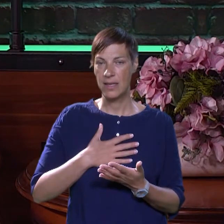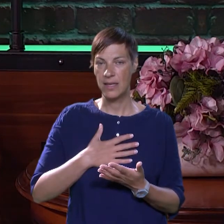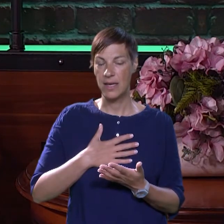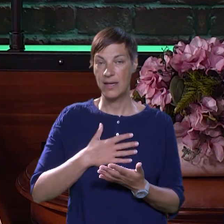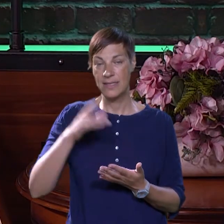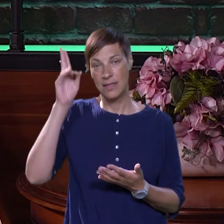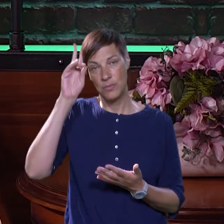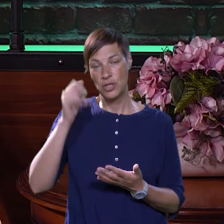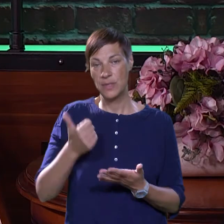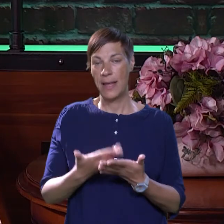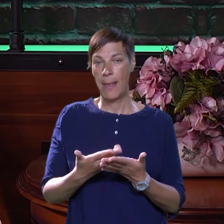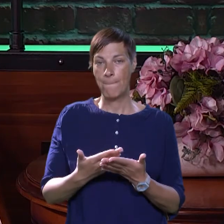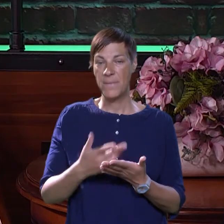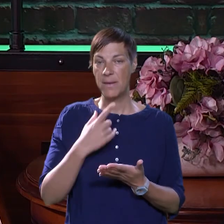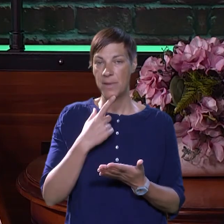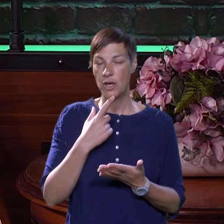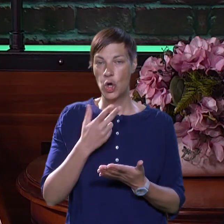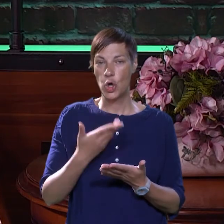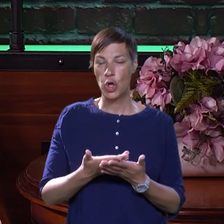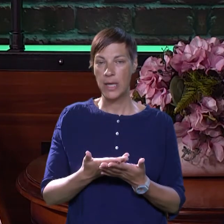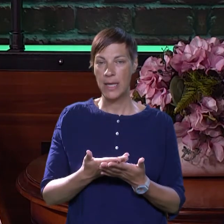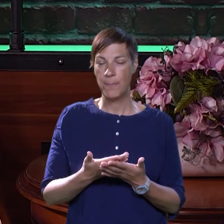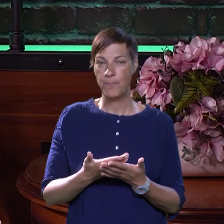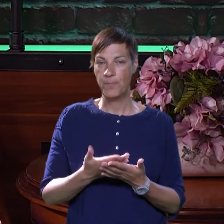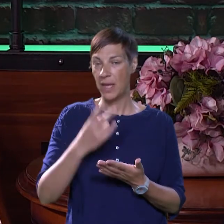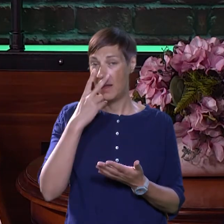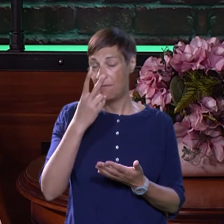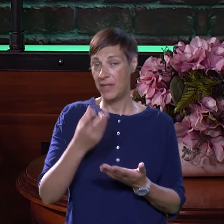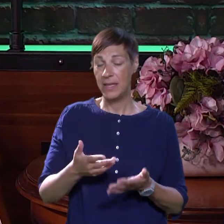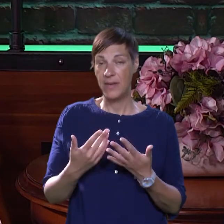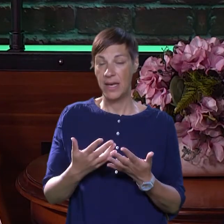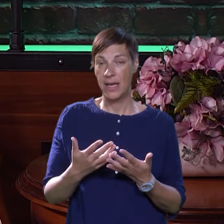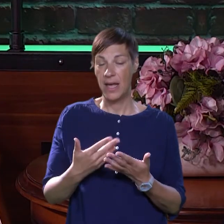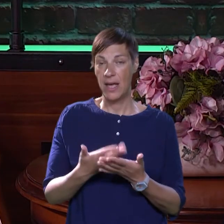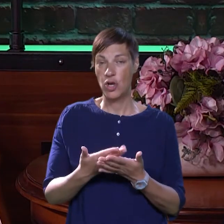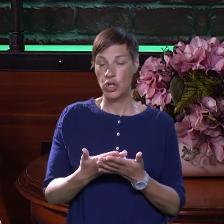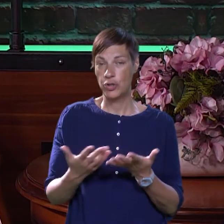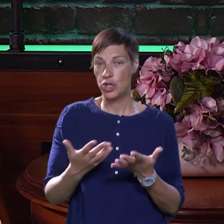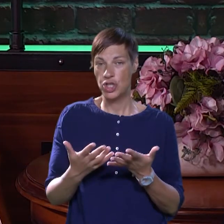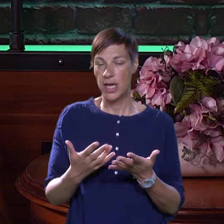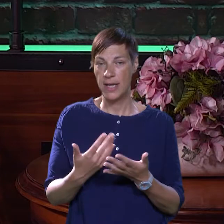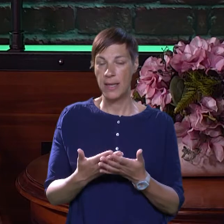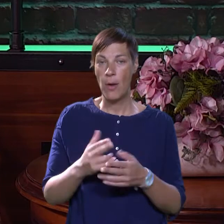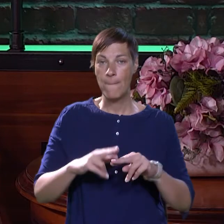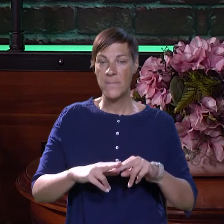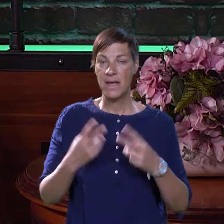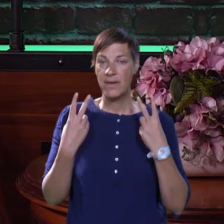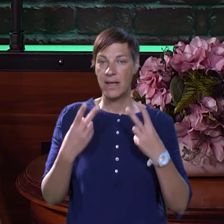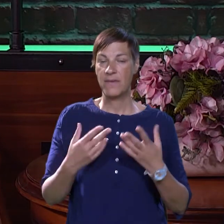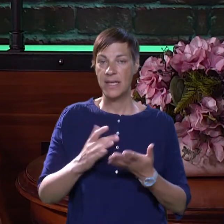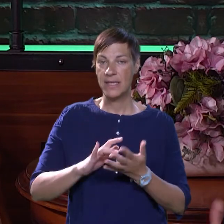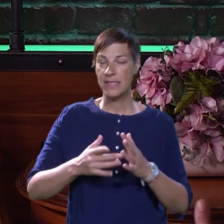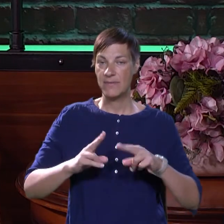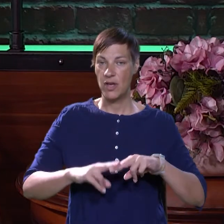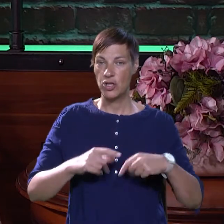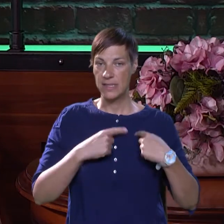sad ovdje možda uzela jedan primjer koji je istaknut jer ga je lako na njemu dočarati, no pravila vrijede i